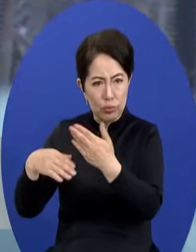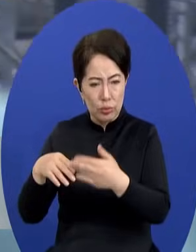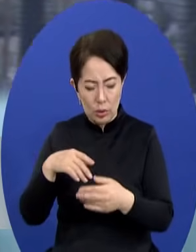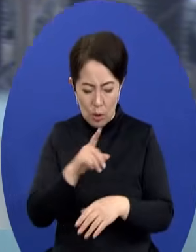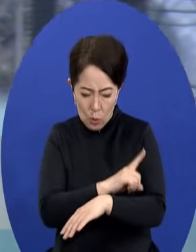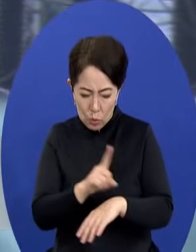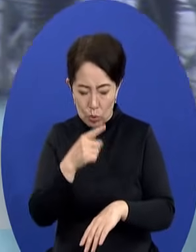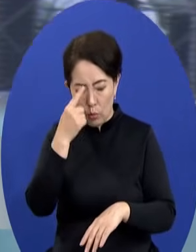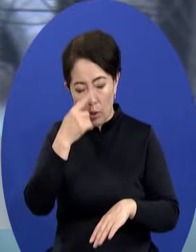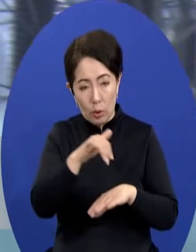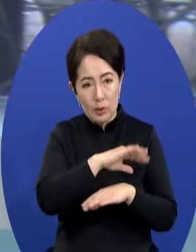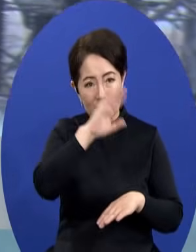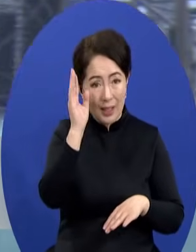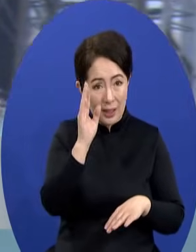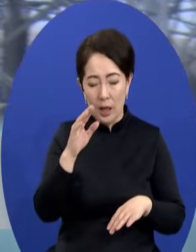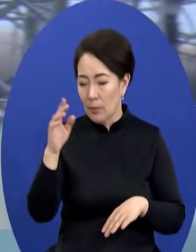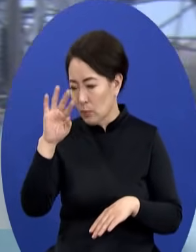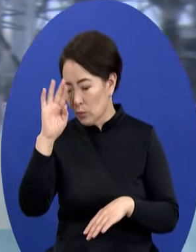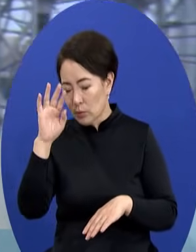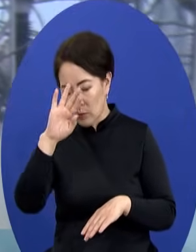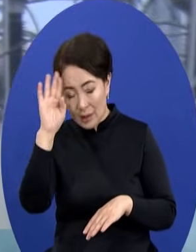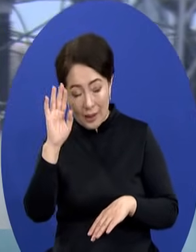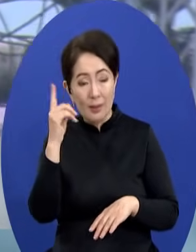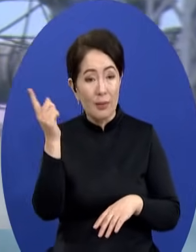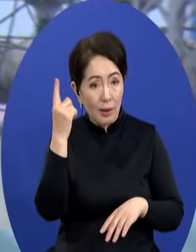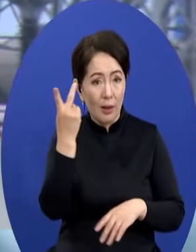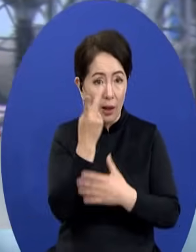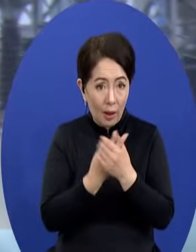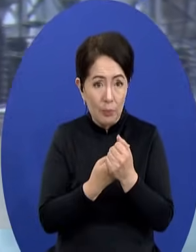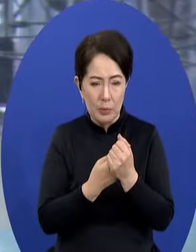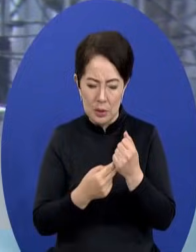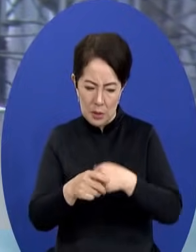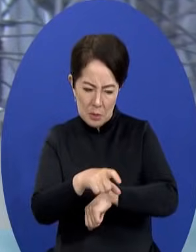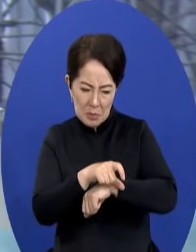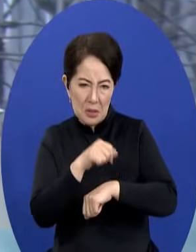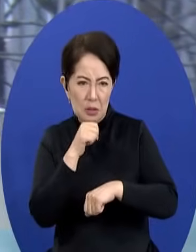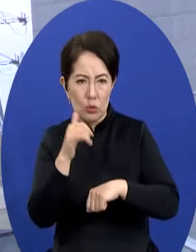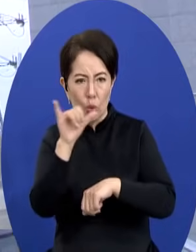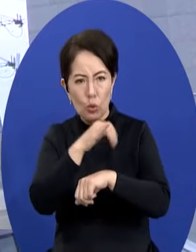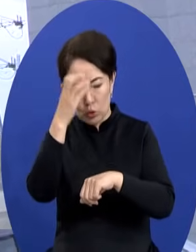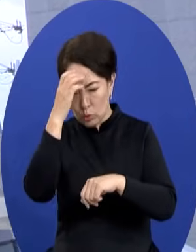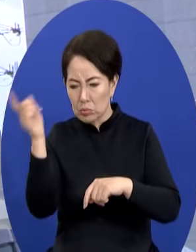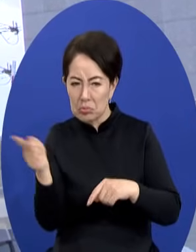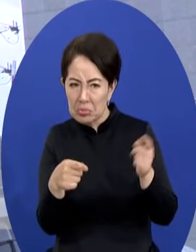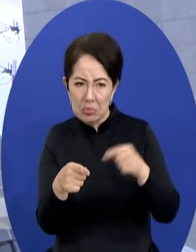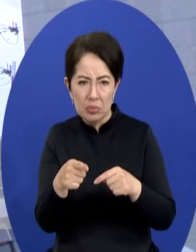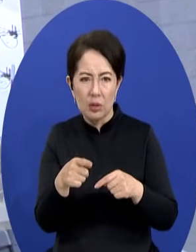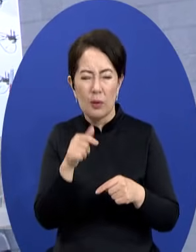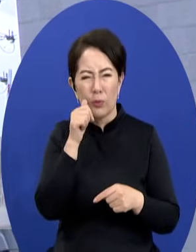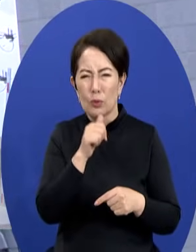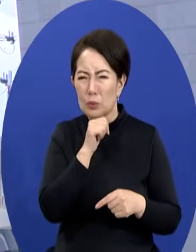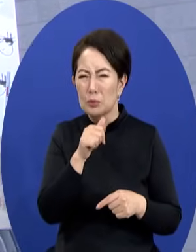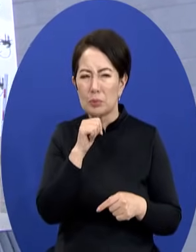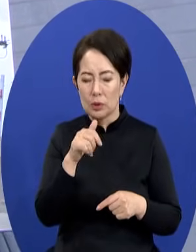улс цахилгаан дулаантай болсон. Энэ салбарт мэрэгжлийн бос улс төрийн томилгоо хийгддэг нь нууц биш. Ийм үед цахилгаан дулаан дамжуулах